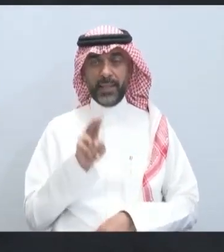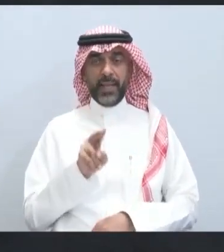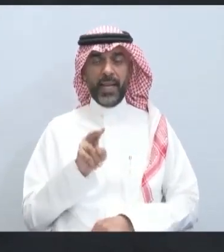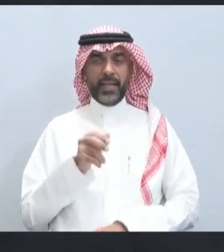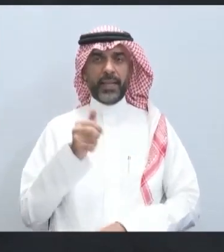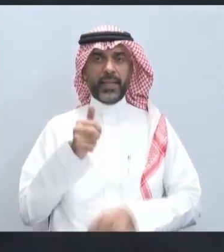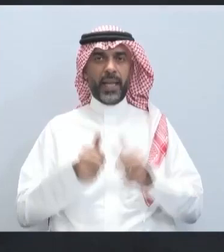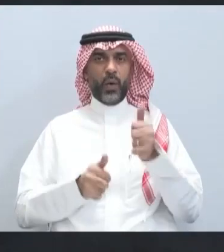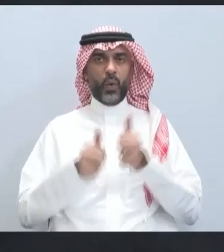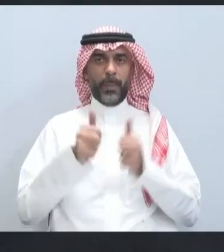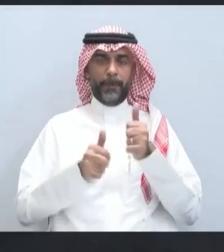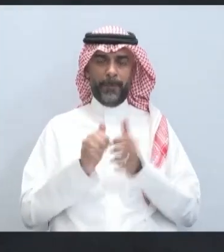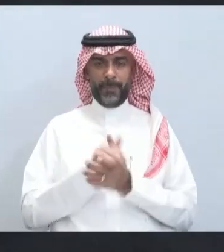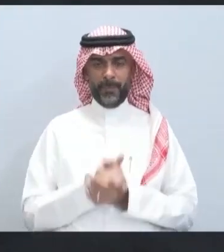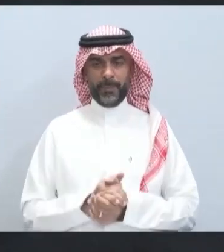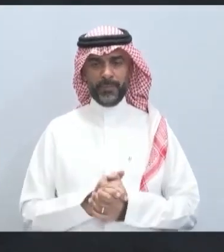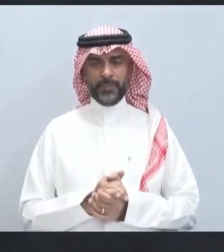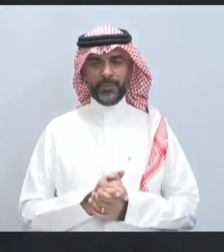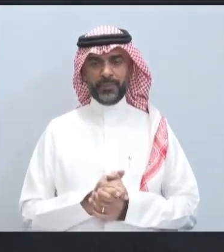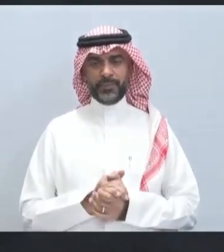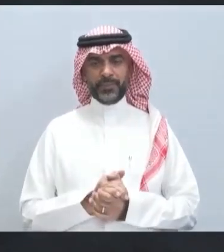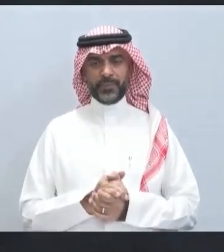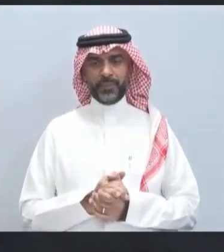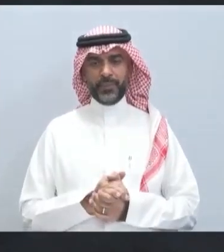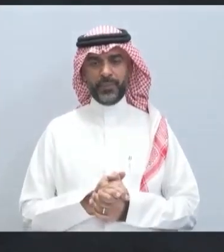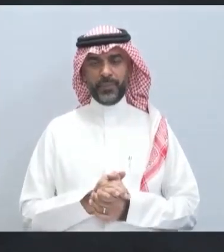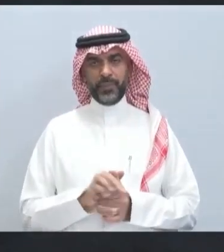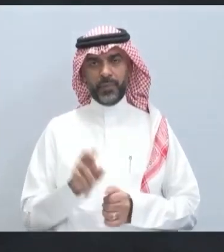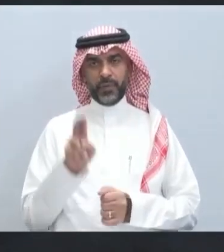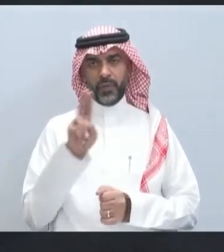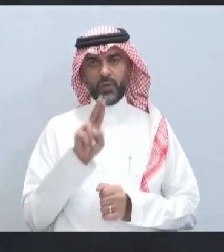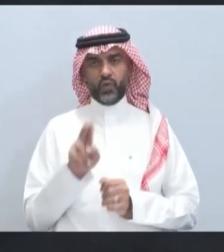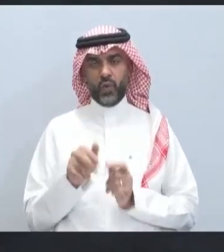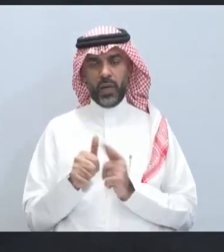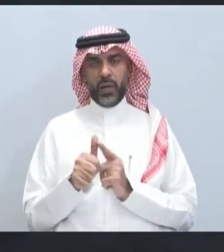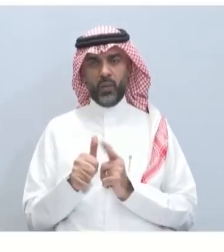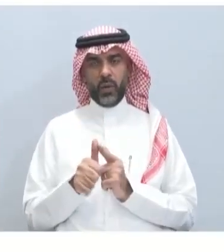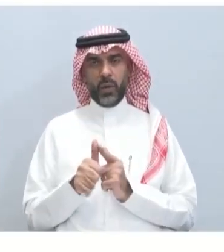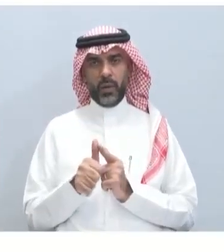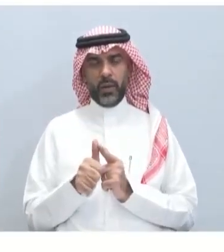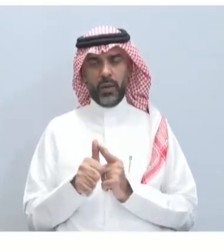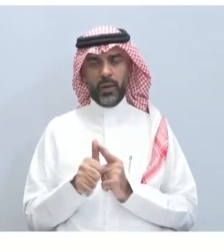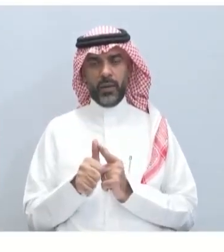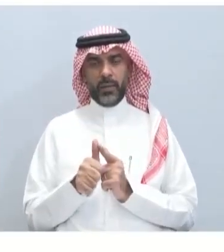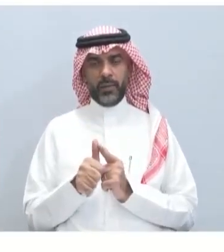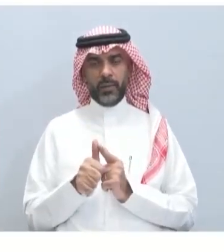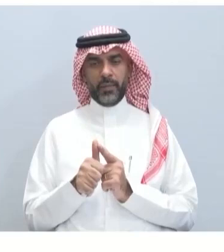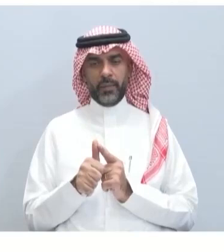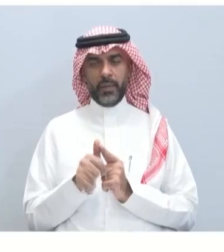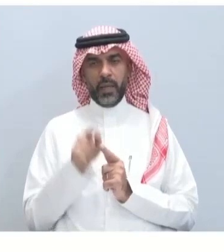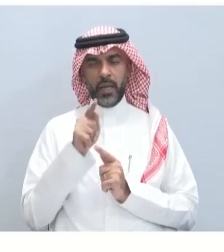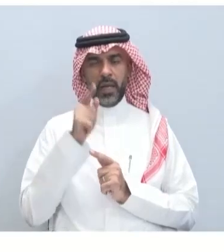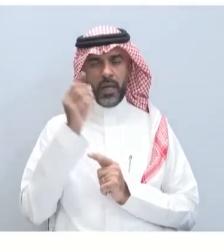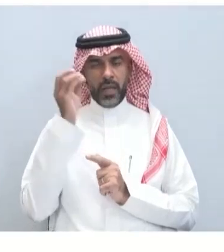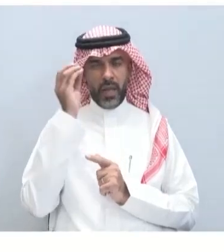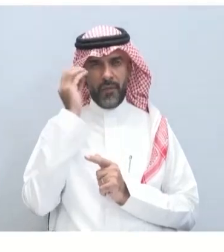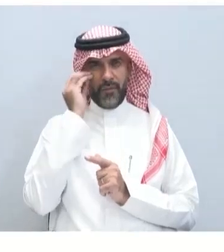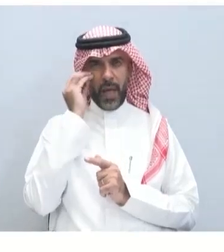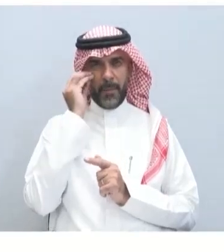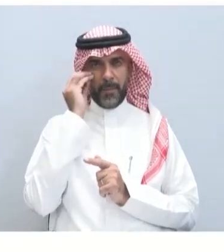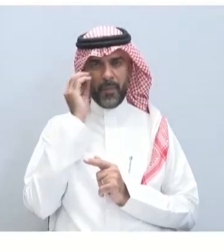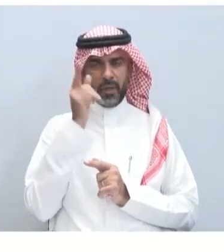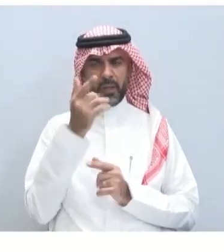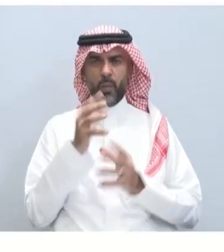تقويم هذه الوحده لدينا السؤال الاول من خلال فهمك